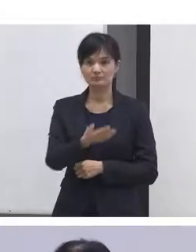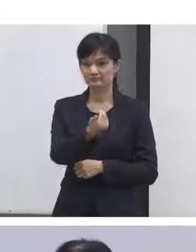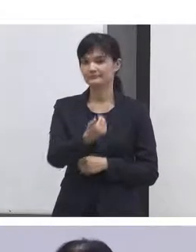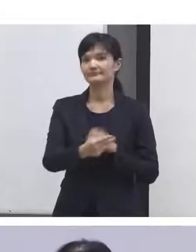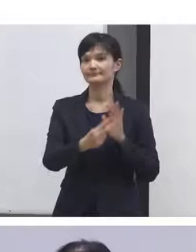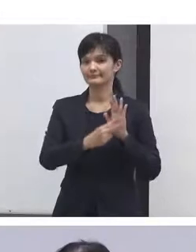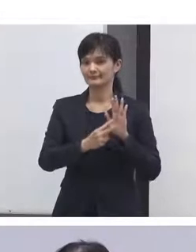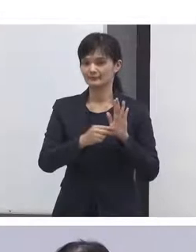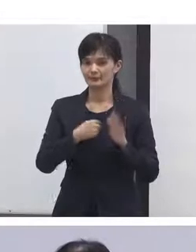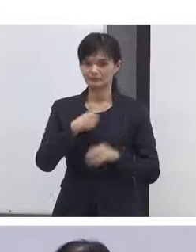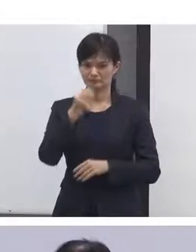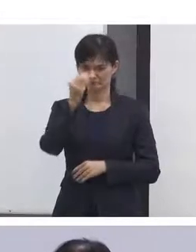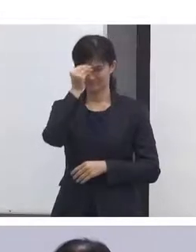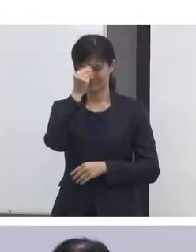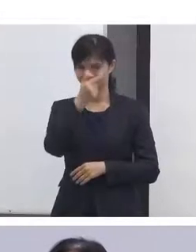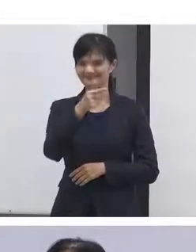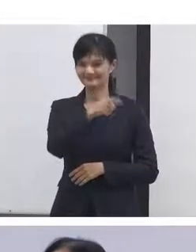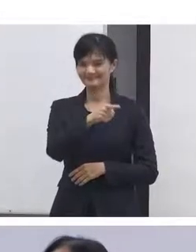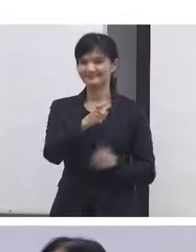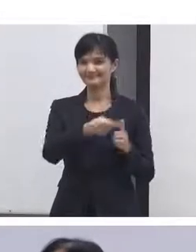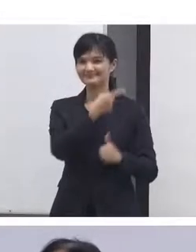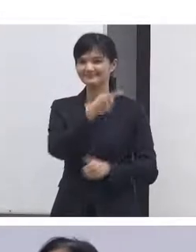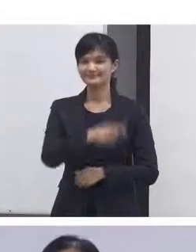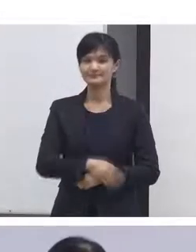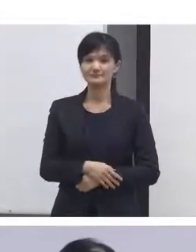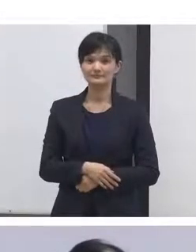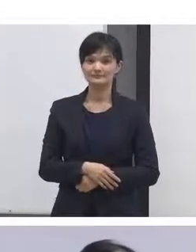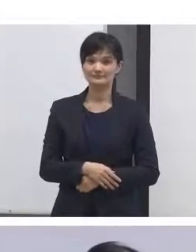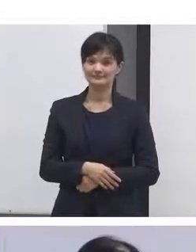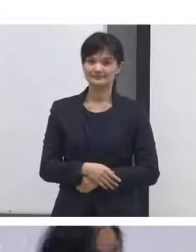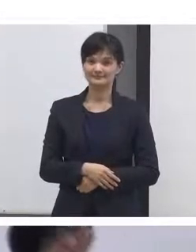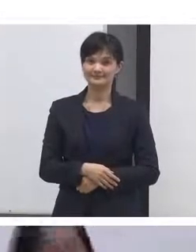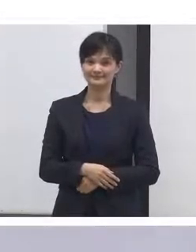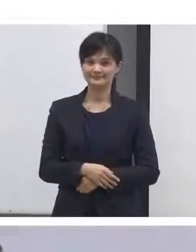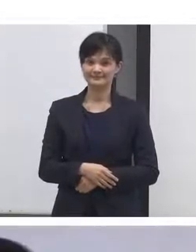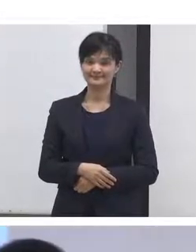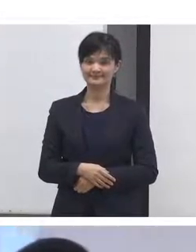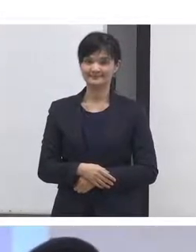你真的是最麻烦又最痛苦。 因为，哦，